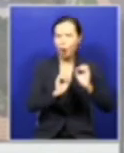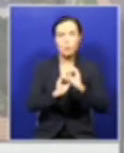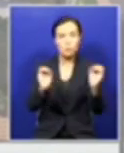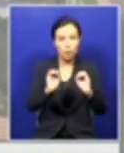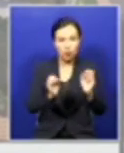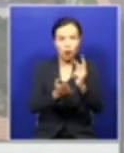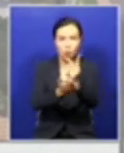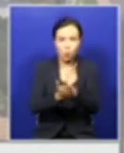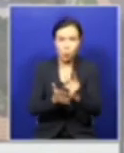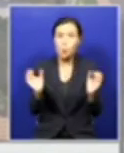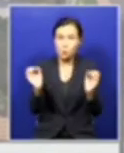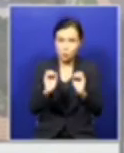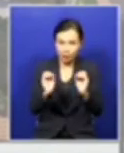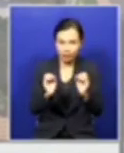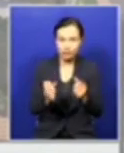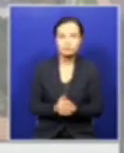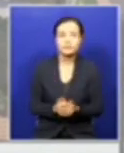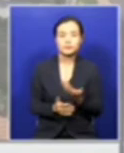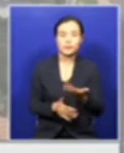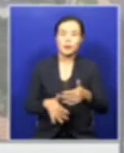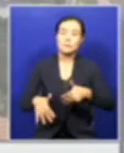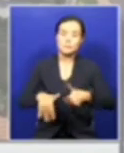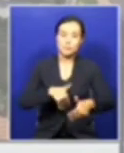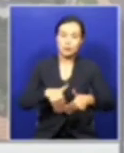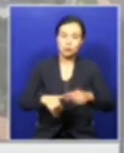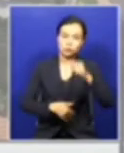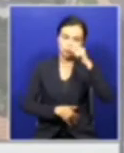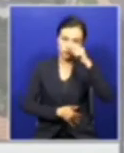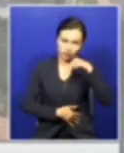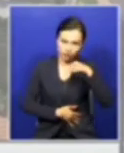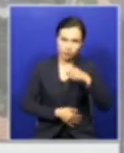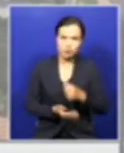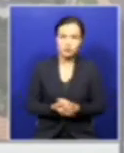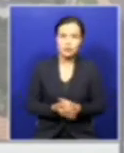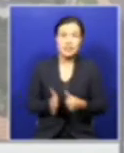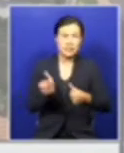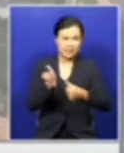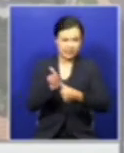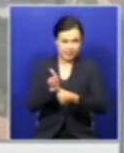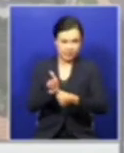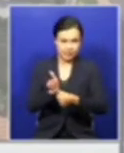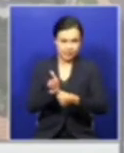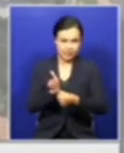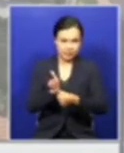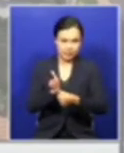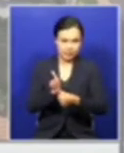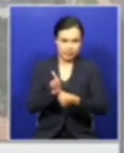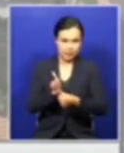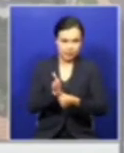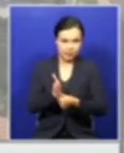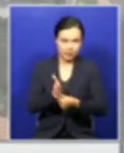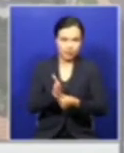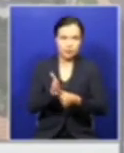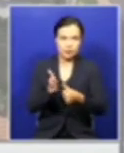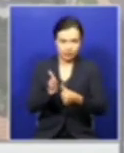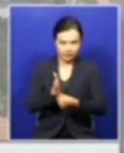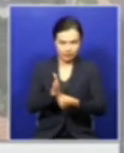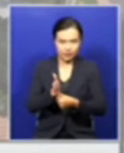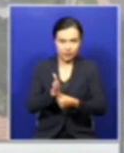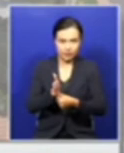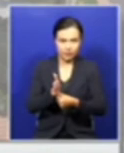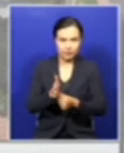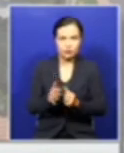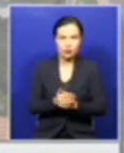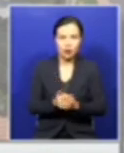ยส่งผลให้พี่น้องประชาชนคนไทยเป็นหนี้สินทันทีล้นพ้นตัวเป็นหนี้ชั่ว